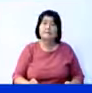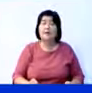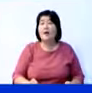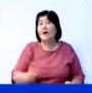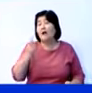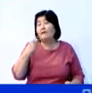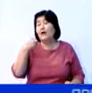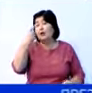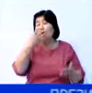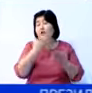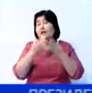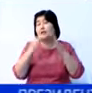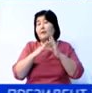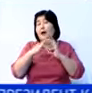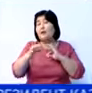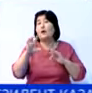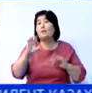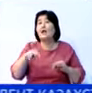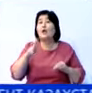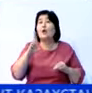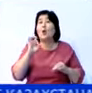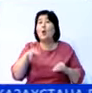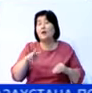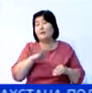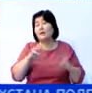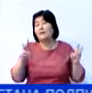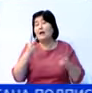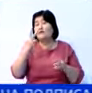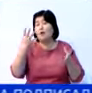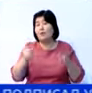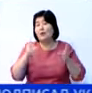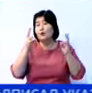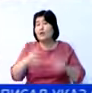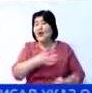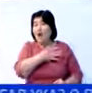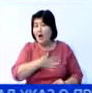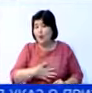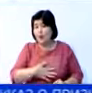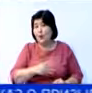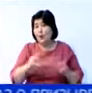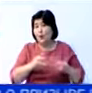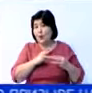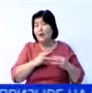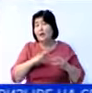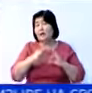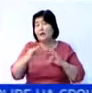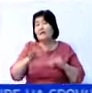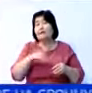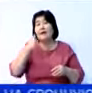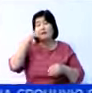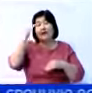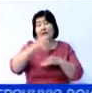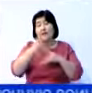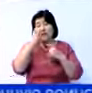В одном из частных домов в поселке Бельколь произошел пожар, двое получили ожоги. Сообщение о пожаре в поселке Бельколь вчера